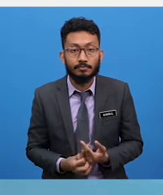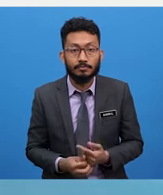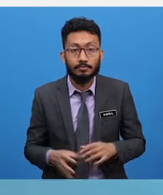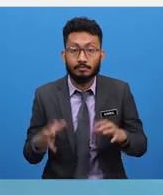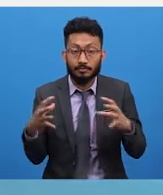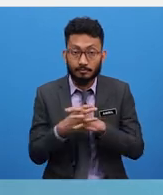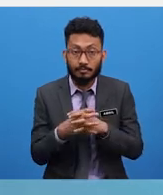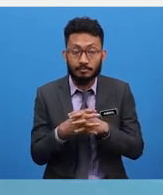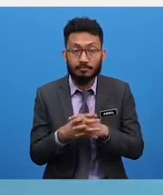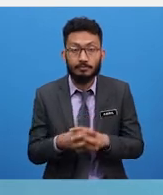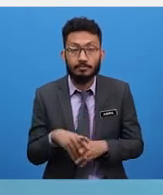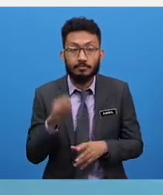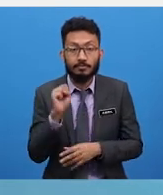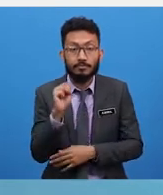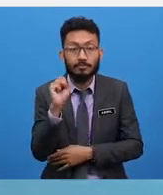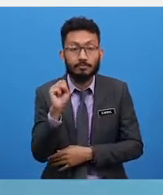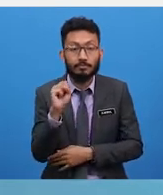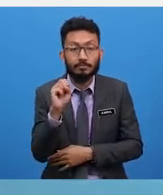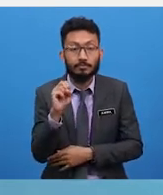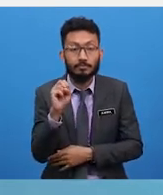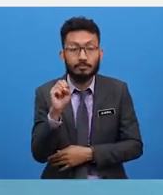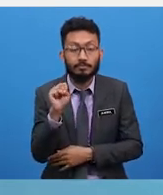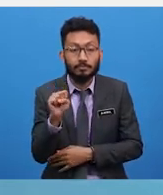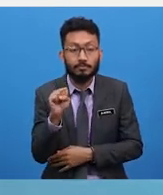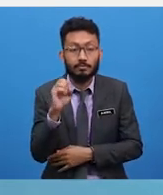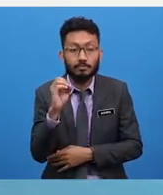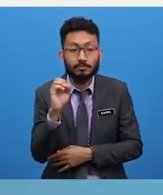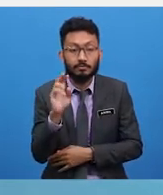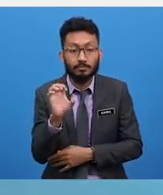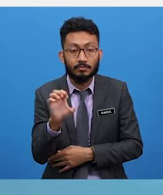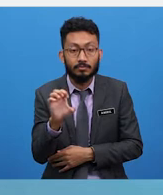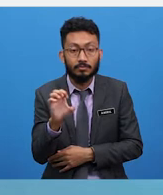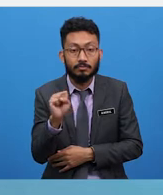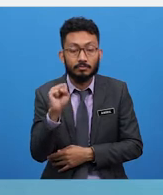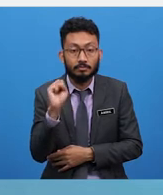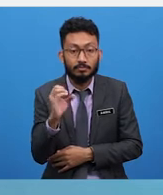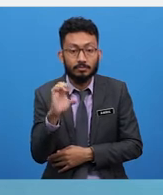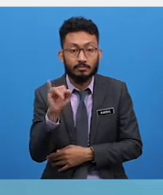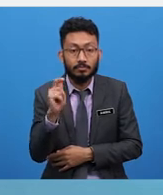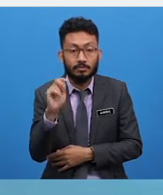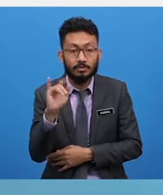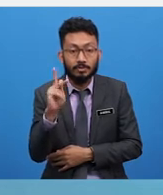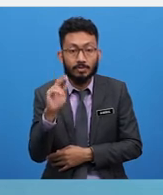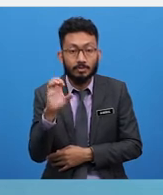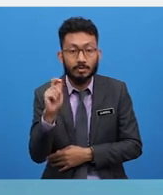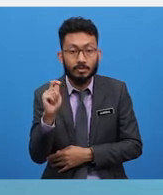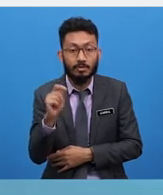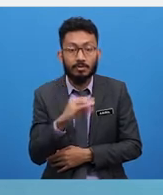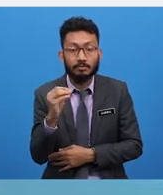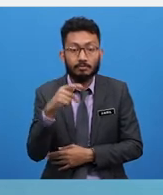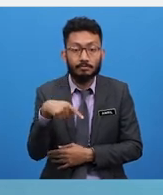campuran sodium silikat dan warna remazol. Yang ketiga,